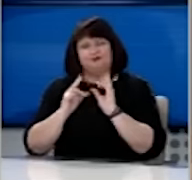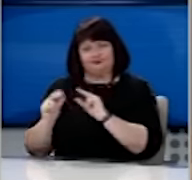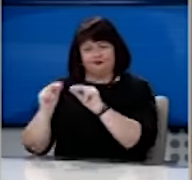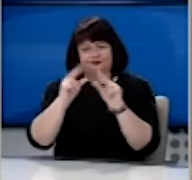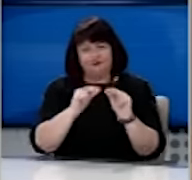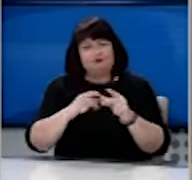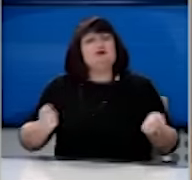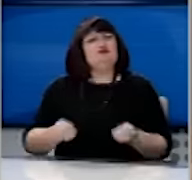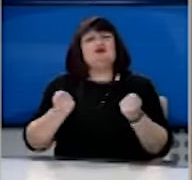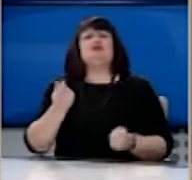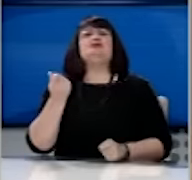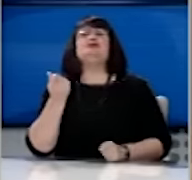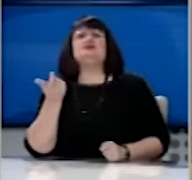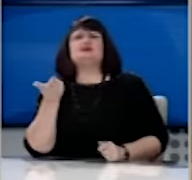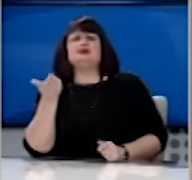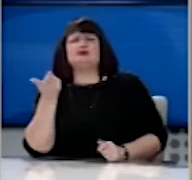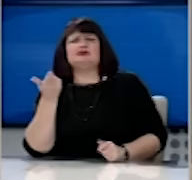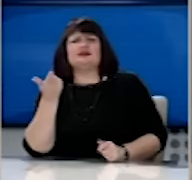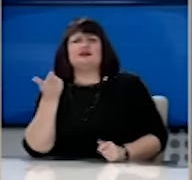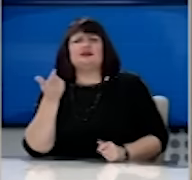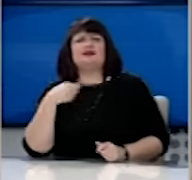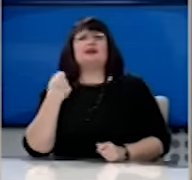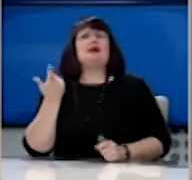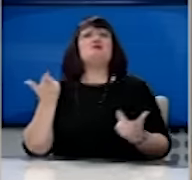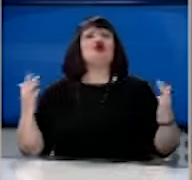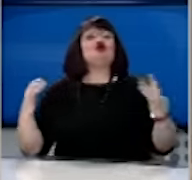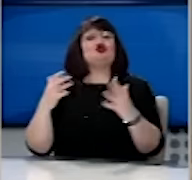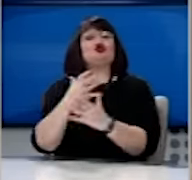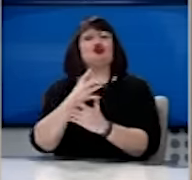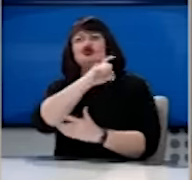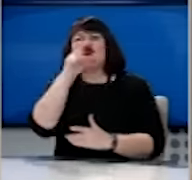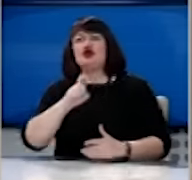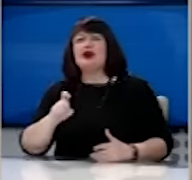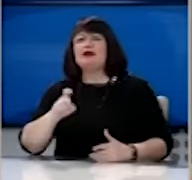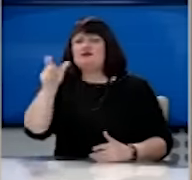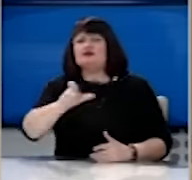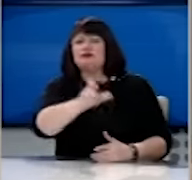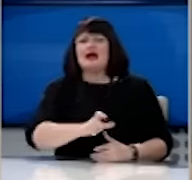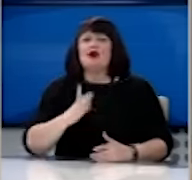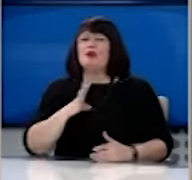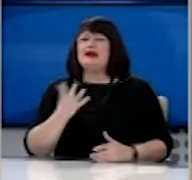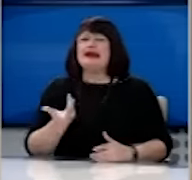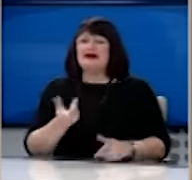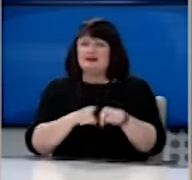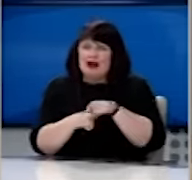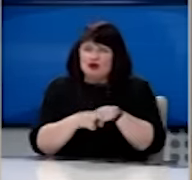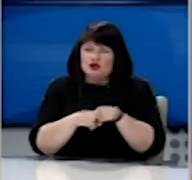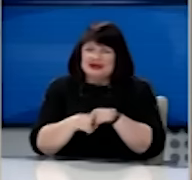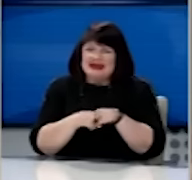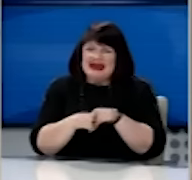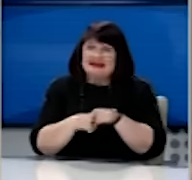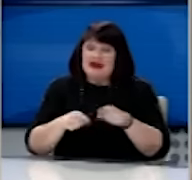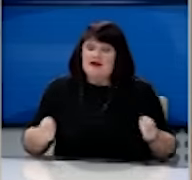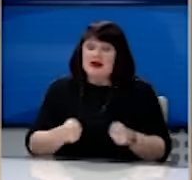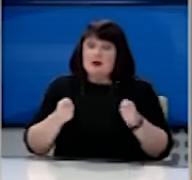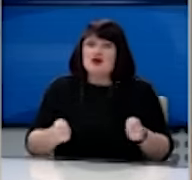οικονομικές εξελίξεις και πώς αυτές επιδρούν στη ζωή του λαού μας, δεν είναι ανεξάρτητα από τις